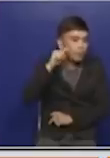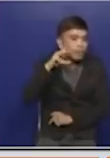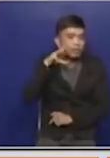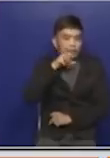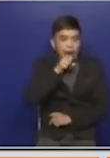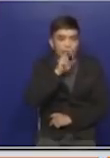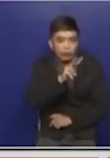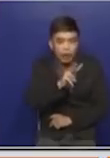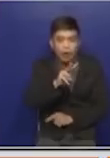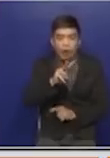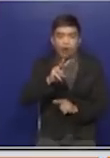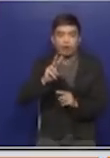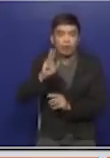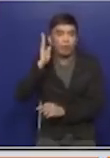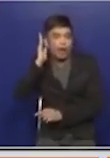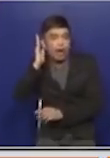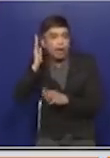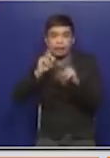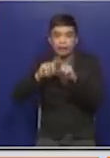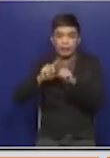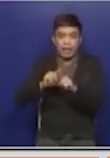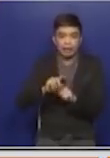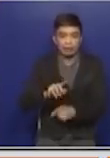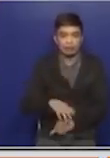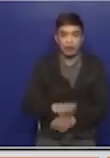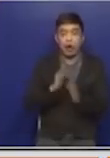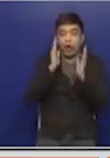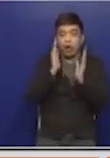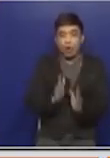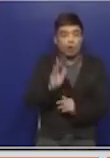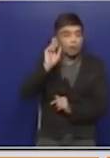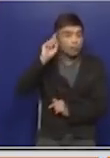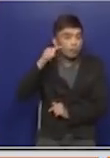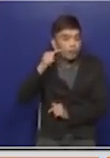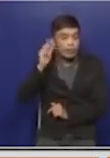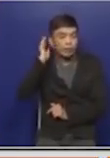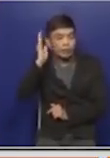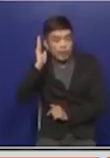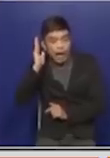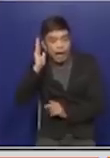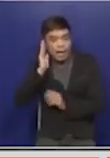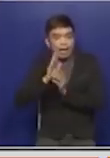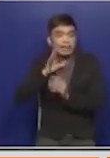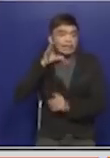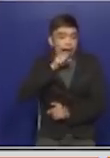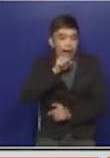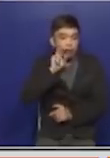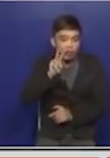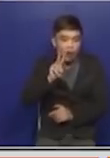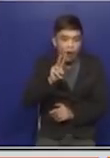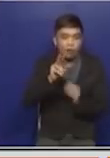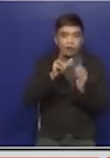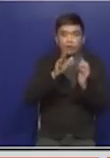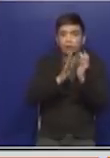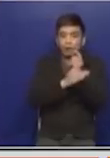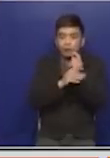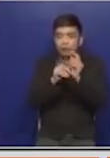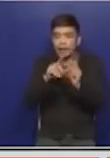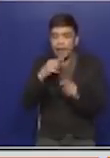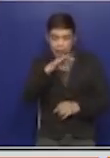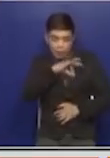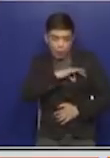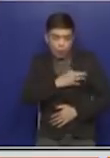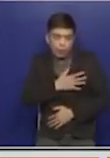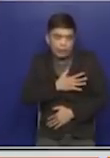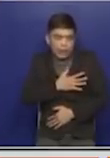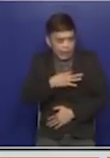บุคคลข้ามเพศคือมีจิตสำนึกที่เป็นสิทธิมนุษยชนที่มีจิตสำนึกเป็นผู้หญิงหรือผู้ชายแต่ว่าร่างก